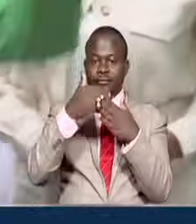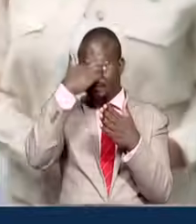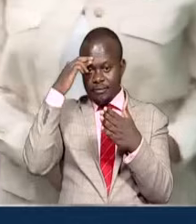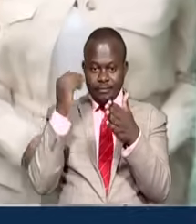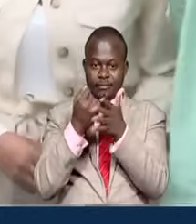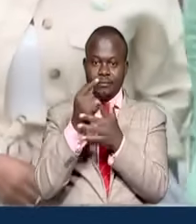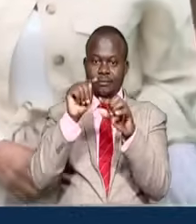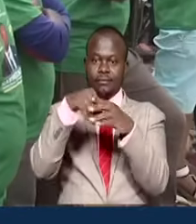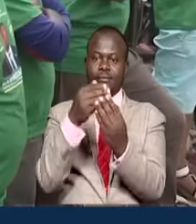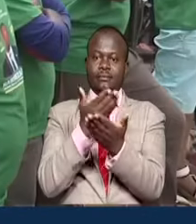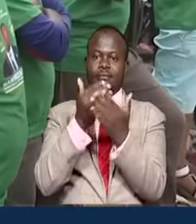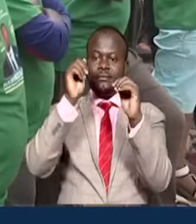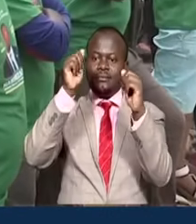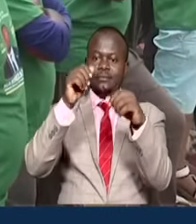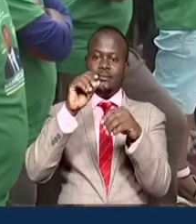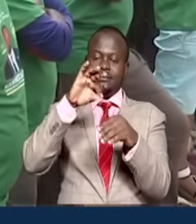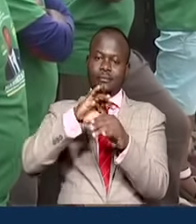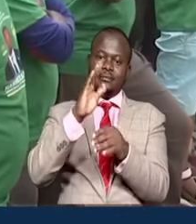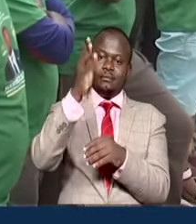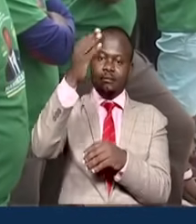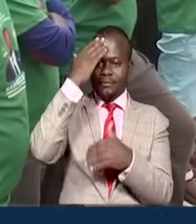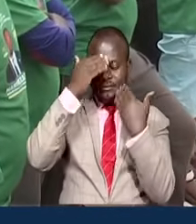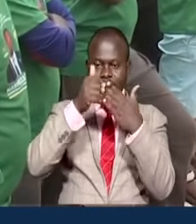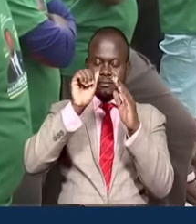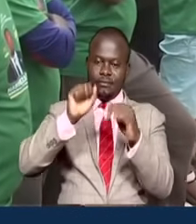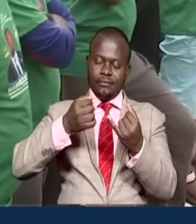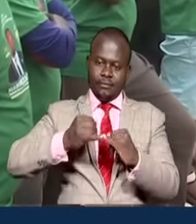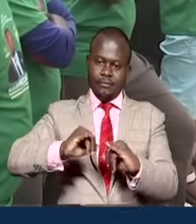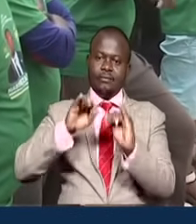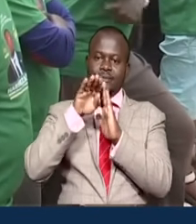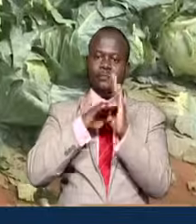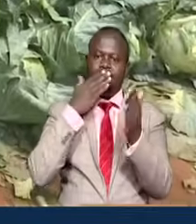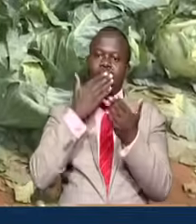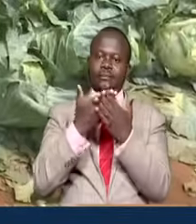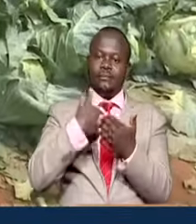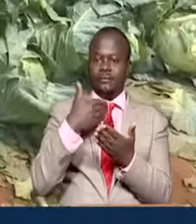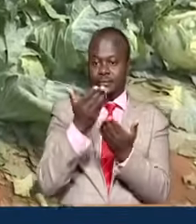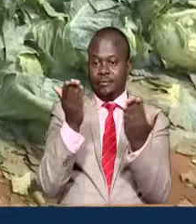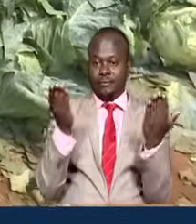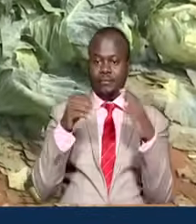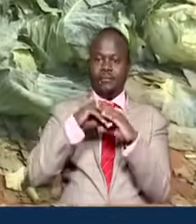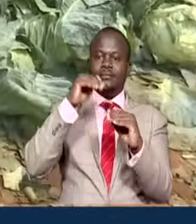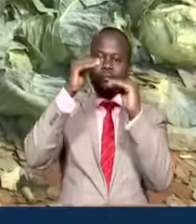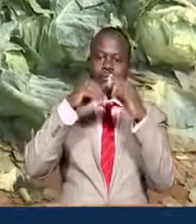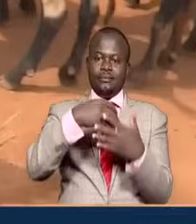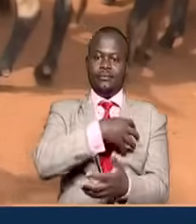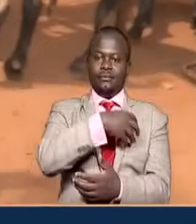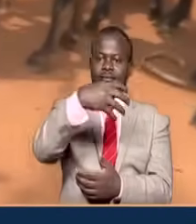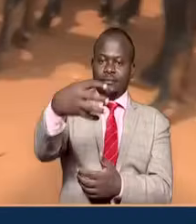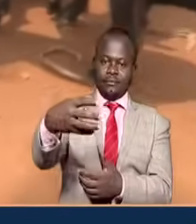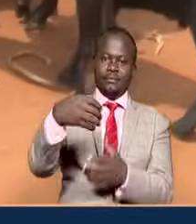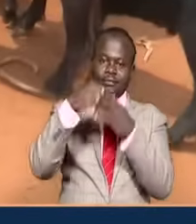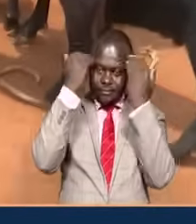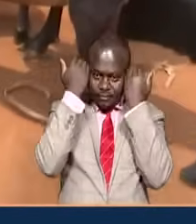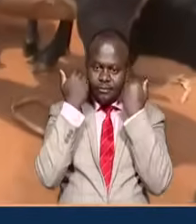ari gusaba amajwi mu matora ari imbere kugira ngo bazashobore gushyira mu bikorwa gahunda nziza bafitiye mu nzego ziri mu bukungu,